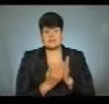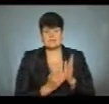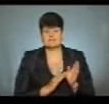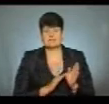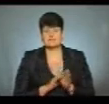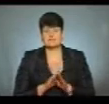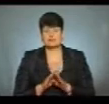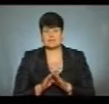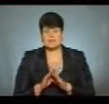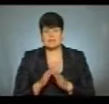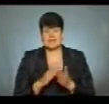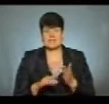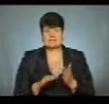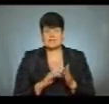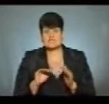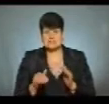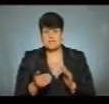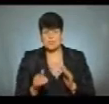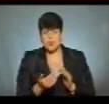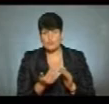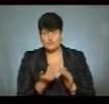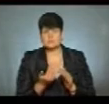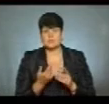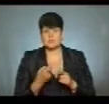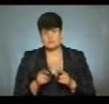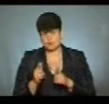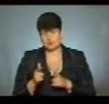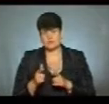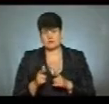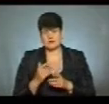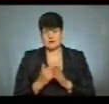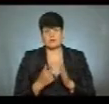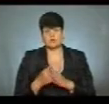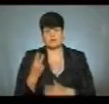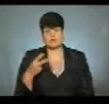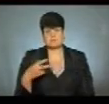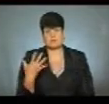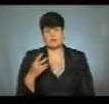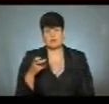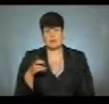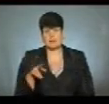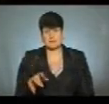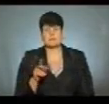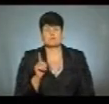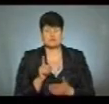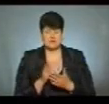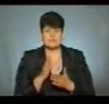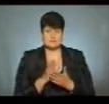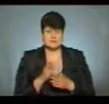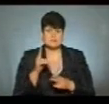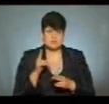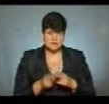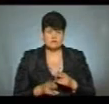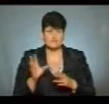і ліквідації ямковості. Ми погодили цей графік в «Укравтодорі». І до 25 липня ми повністю маємо завершити весь